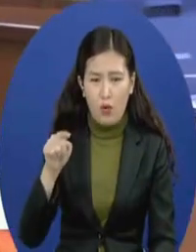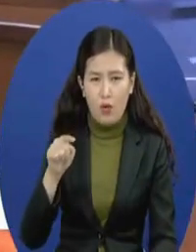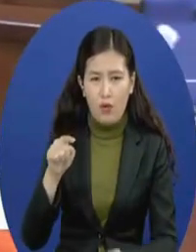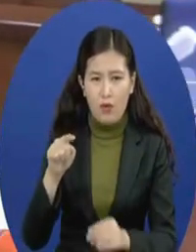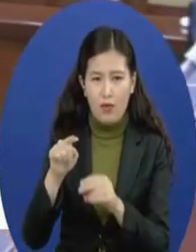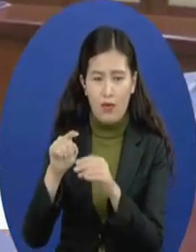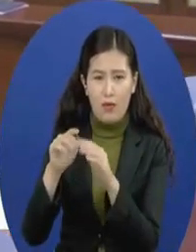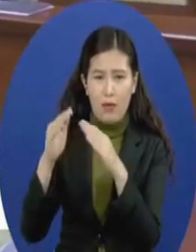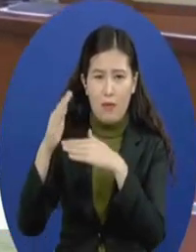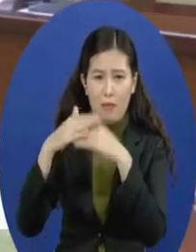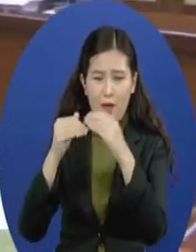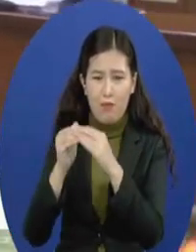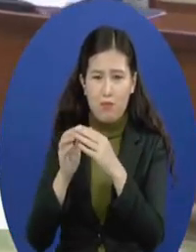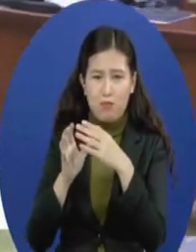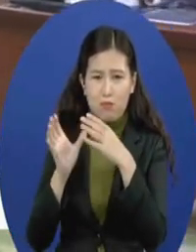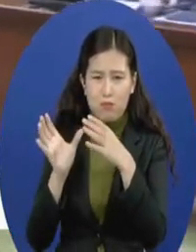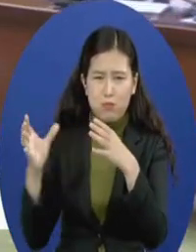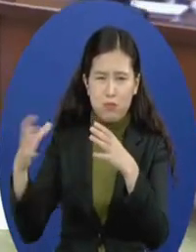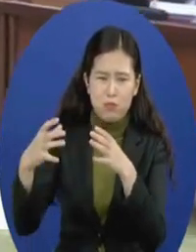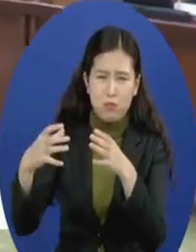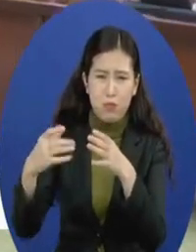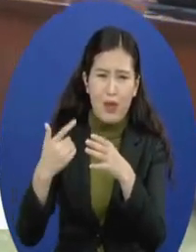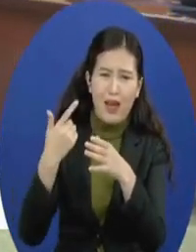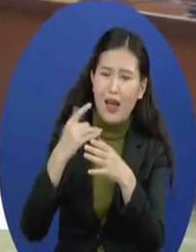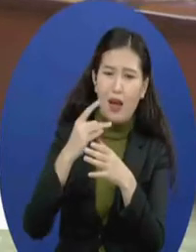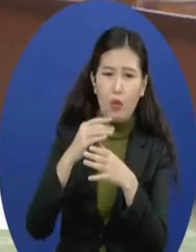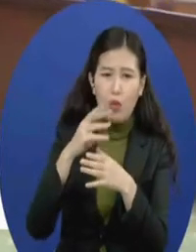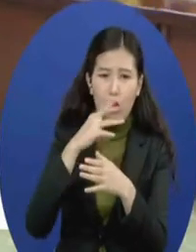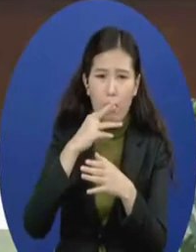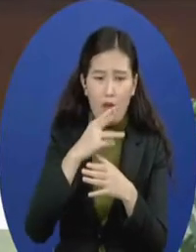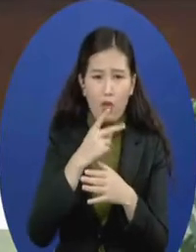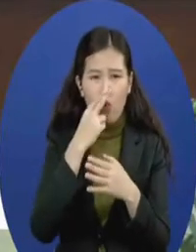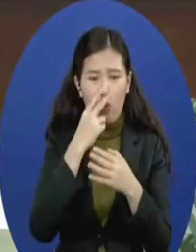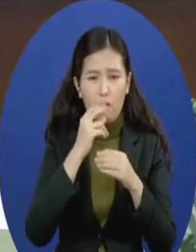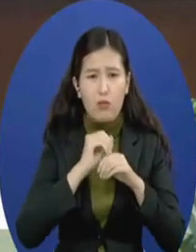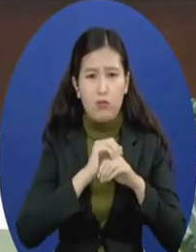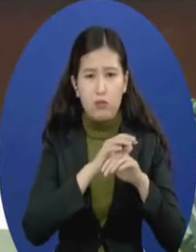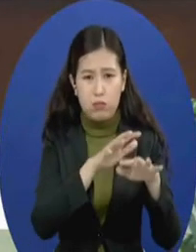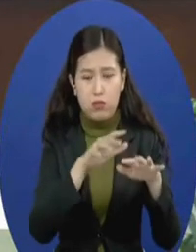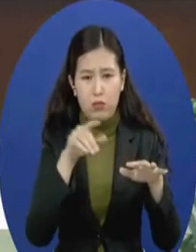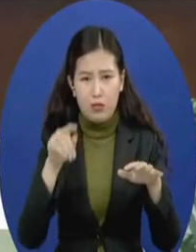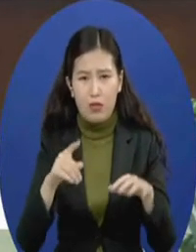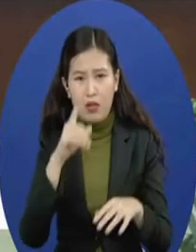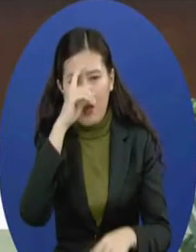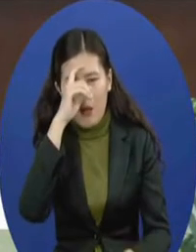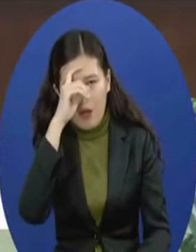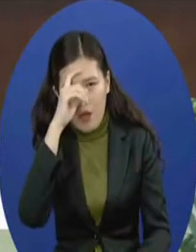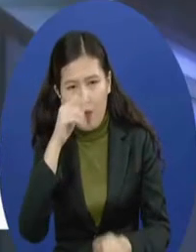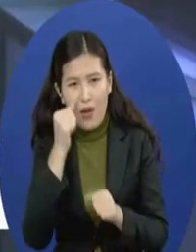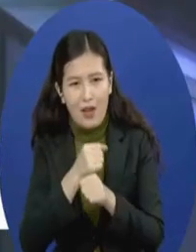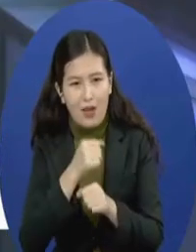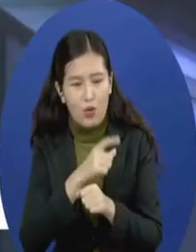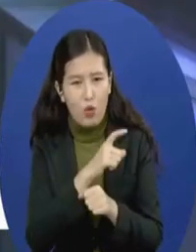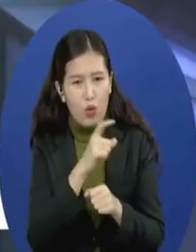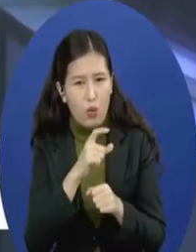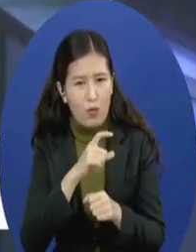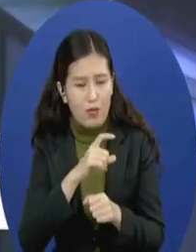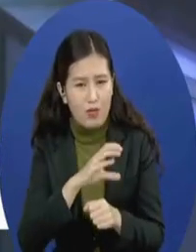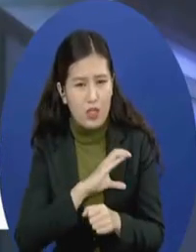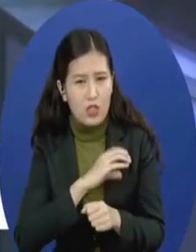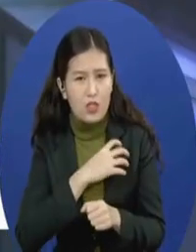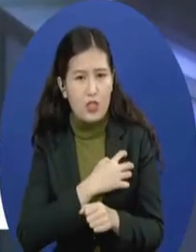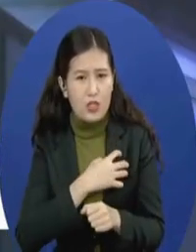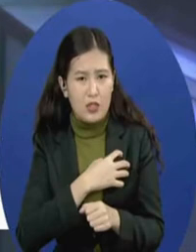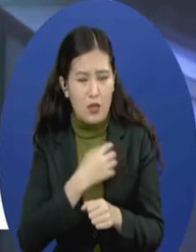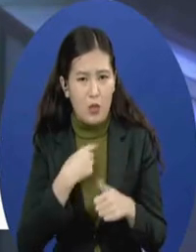асуудал хүндэрсэн гэдэг ташаа мэдээлэл түгэх хандлага гарч байгаа нь эмч сувилагч ажилтнуудын сэтгэл санаанд нөлөөлөх нэр хүндэд нь халдах зэрэг